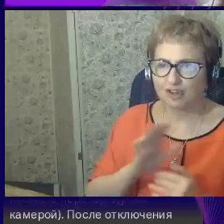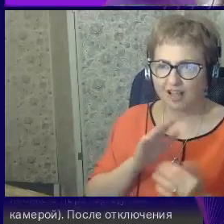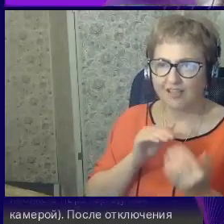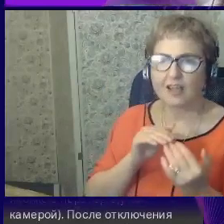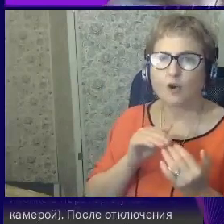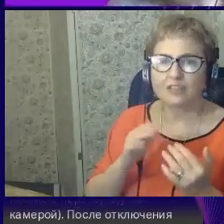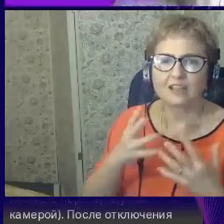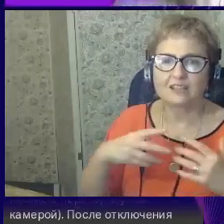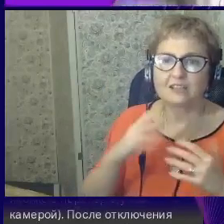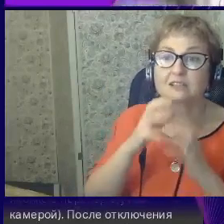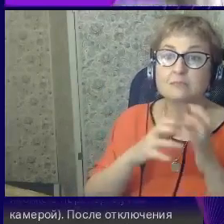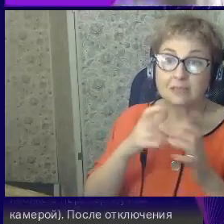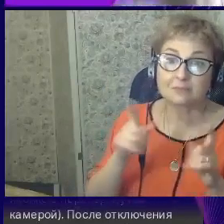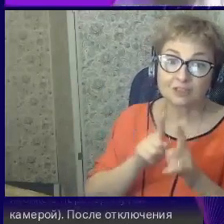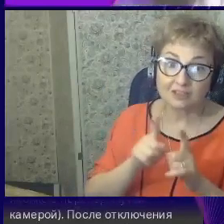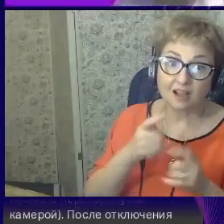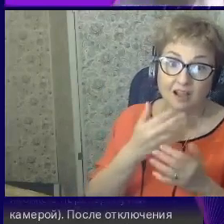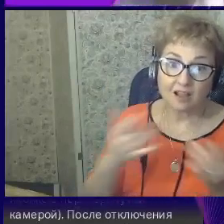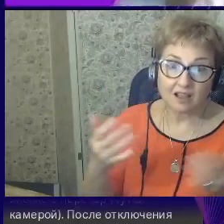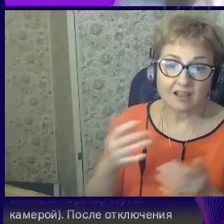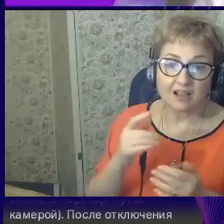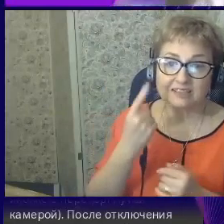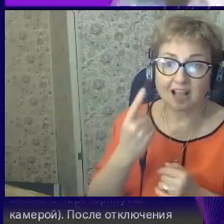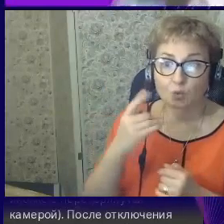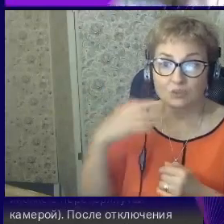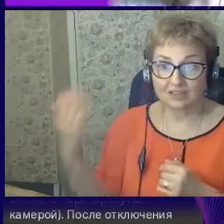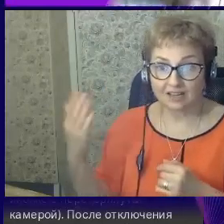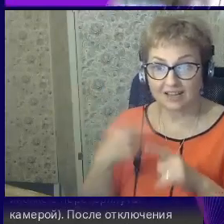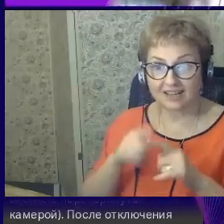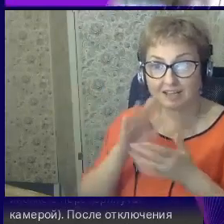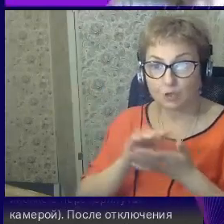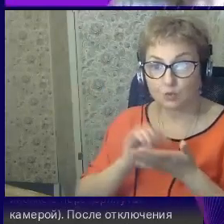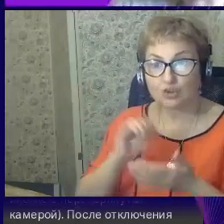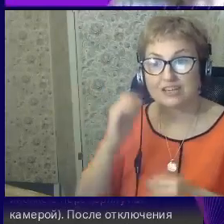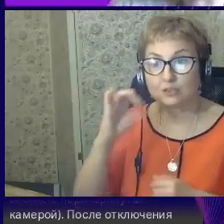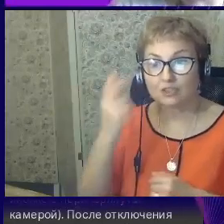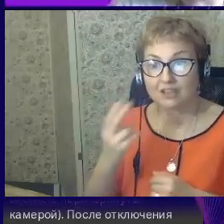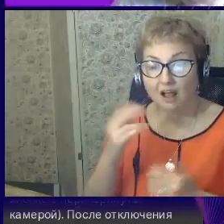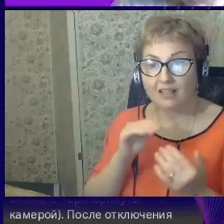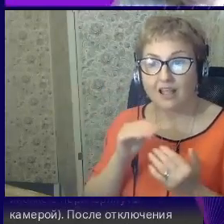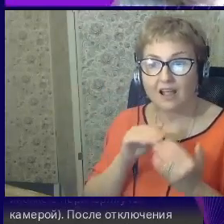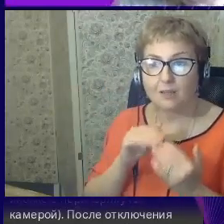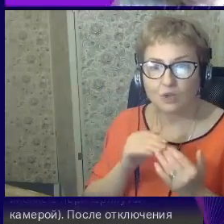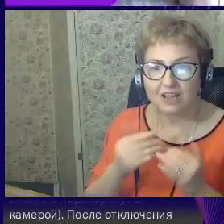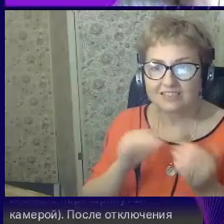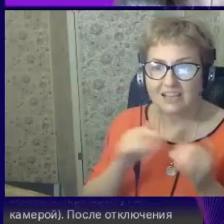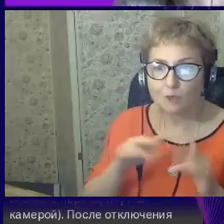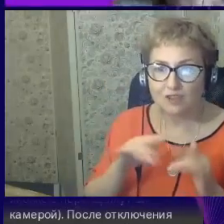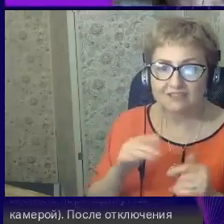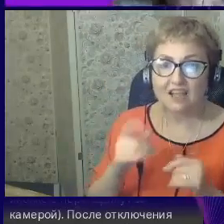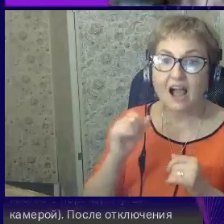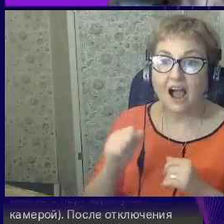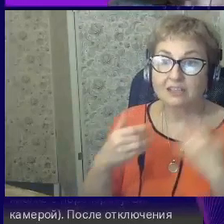миром. То есть вот есть такая диада нарушений при аутизме. С одной стороны, это нарушение социальной коммуникации и социального